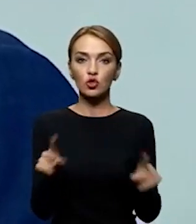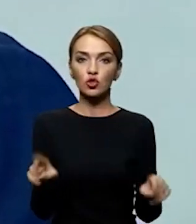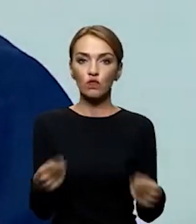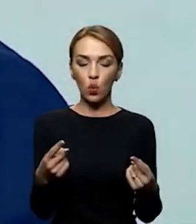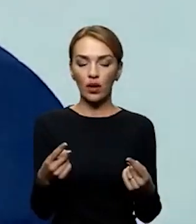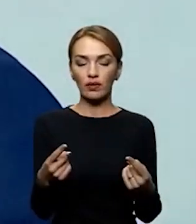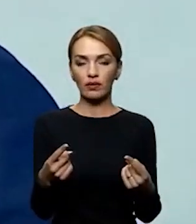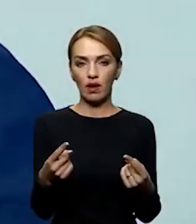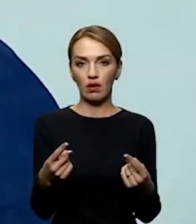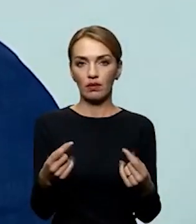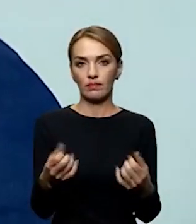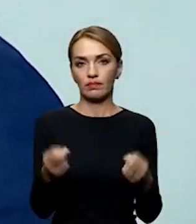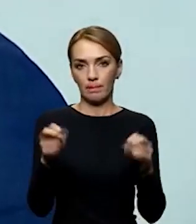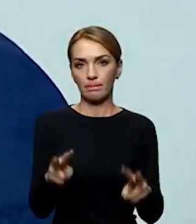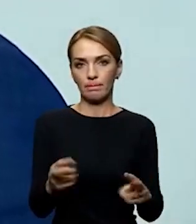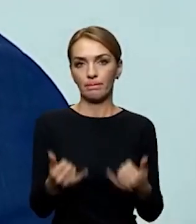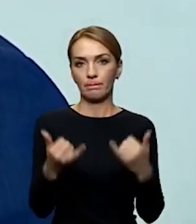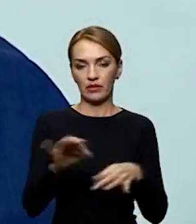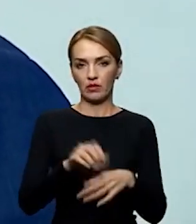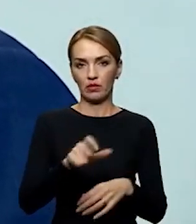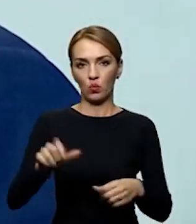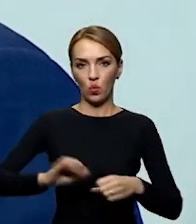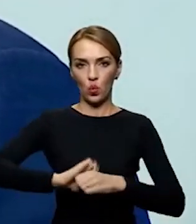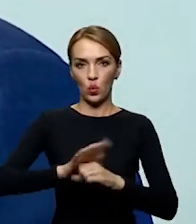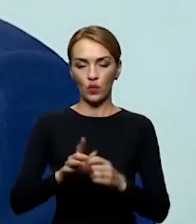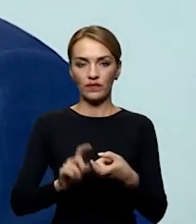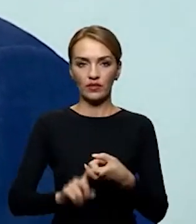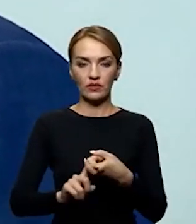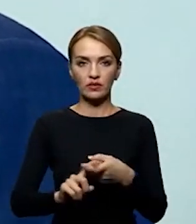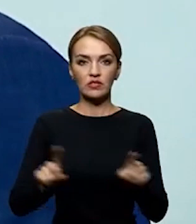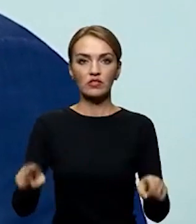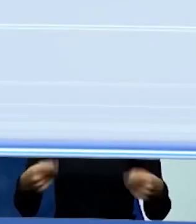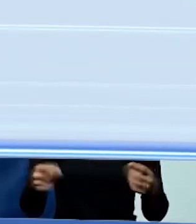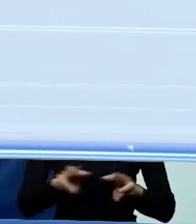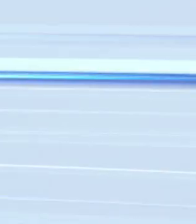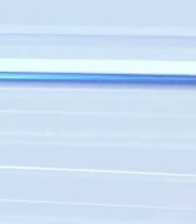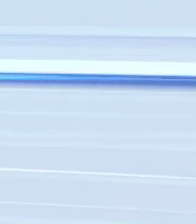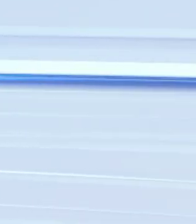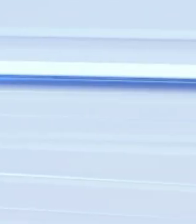під ковід, контакт-центр, який створений був Міністерством охорони здоров'я.